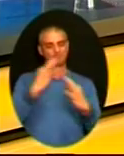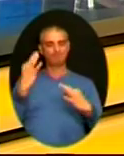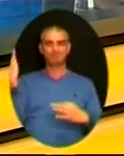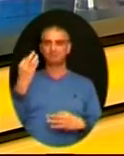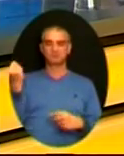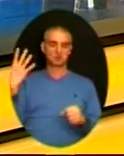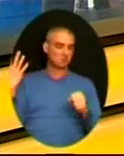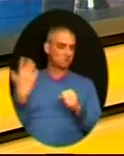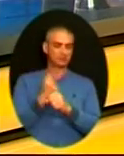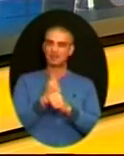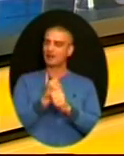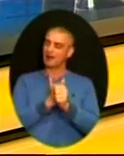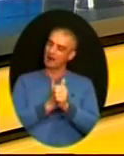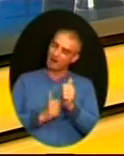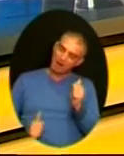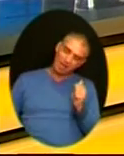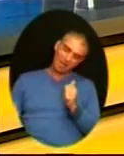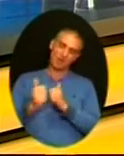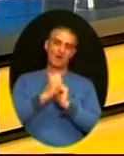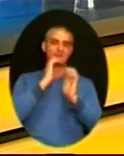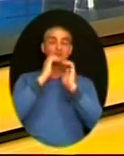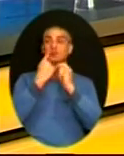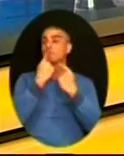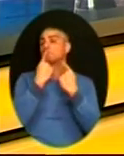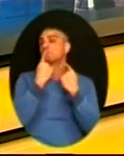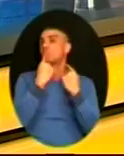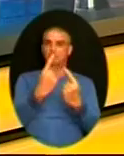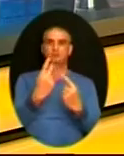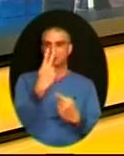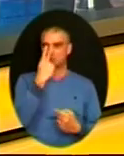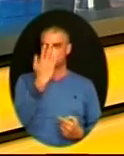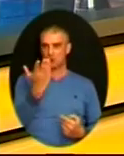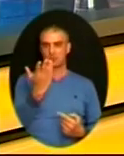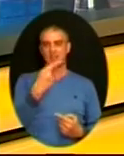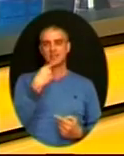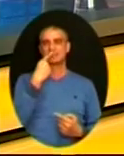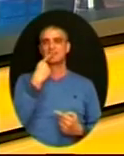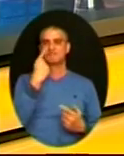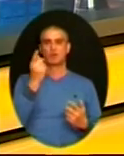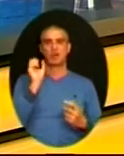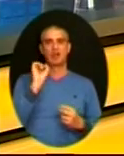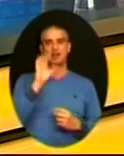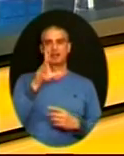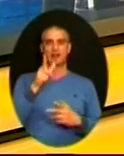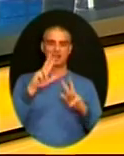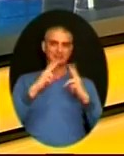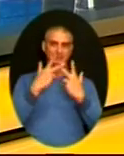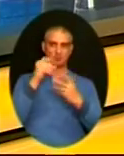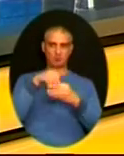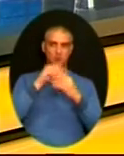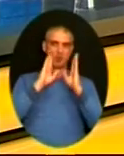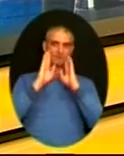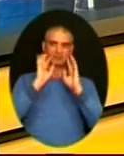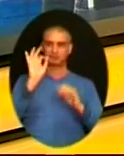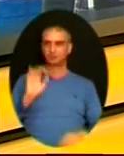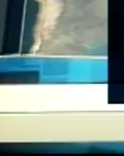הוא מצליח לעקוף את התקשורת, לעשות מה שהוא רוצה. בואו נראה את הדיווחי לייב שלו לציבור מתוך